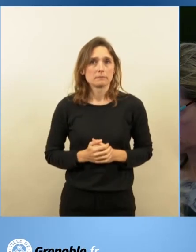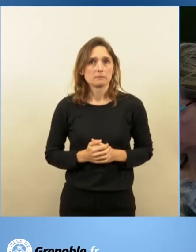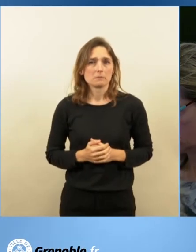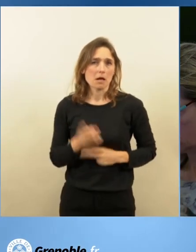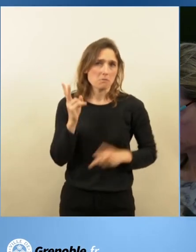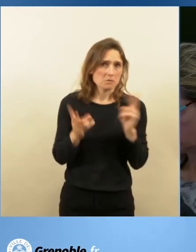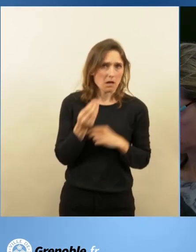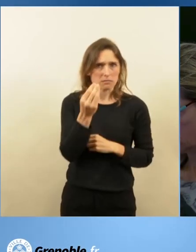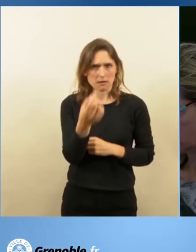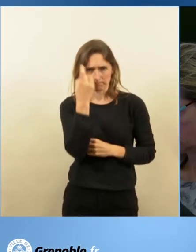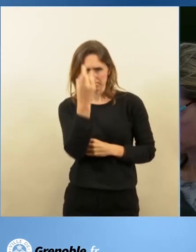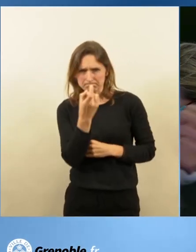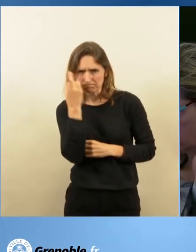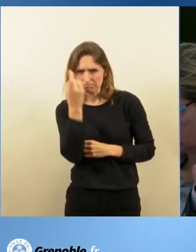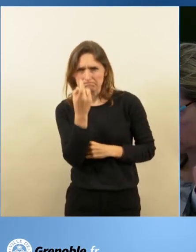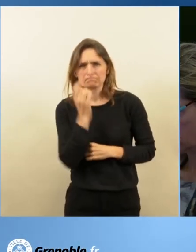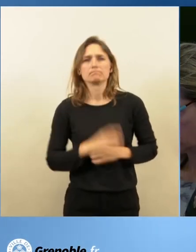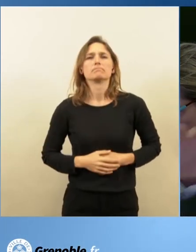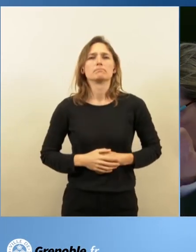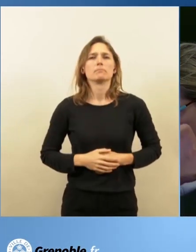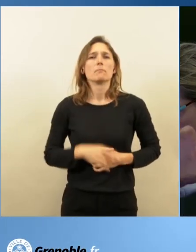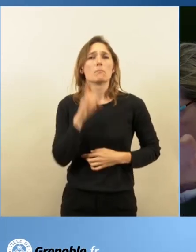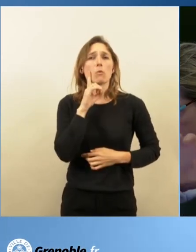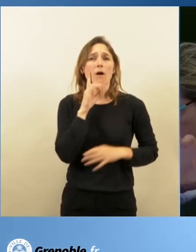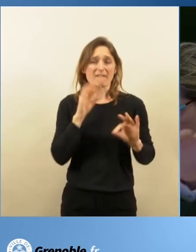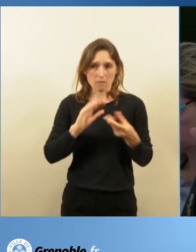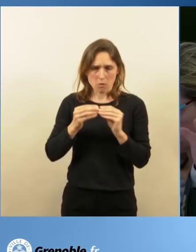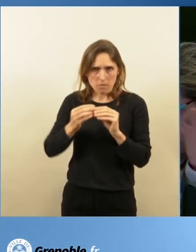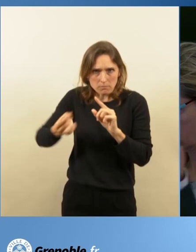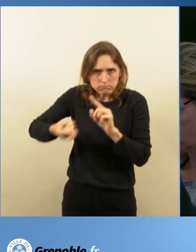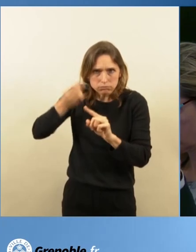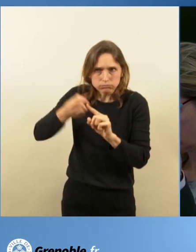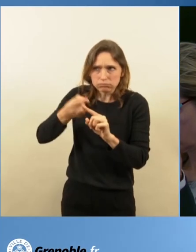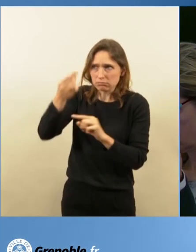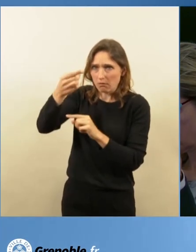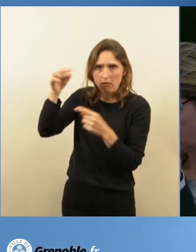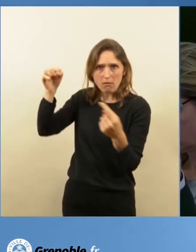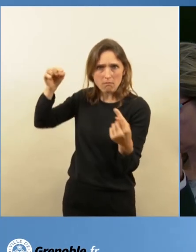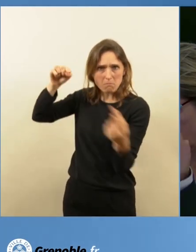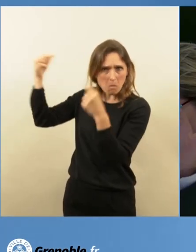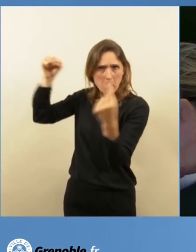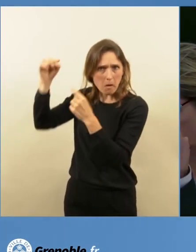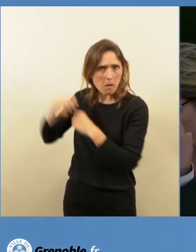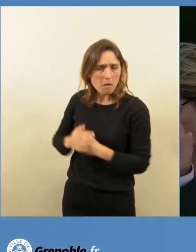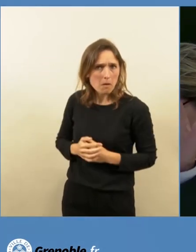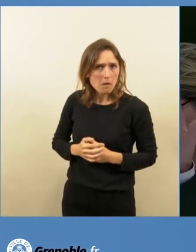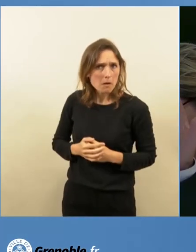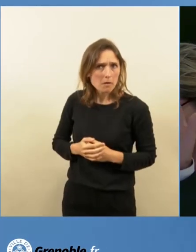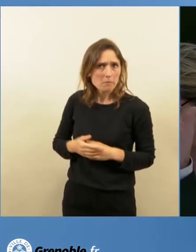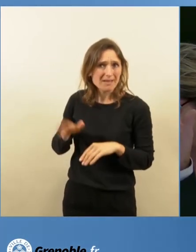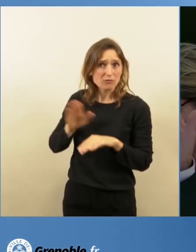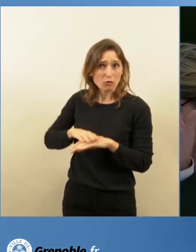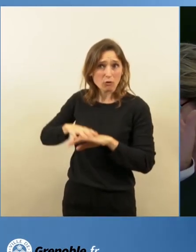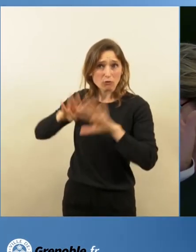questionner parce que comment sur des problématiques clés vous n'êtes pas d'accord alors que vous avez 9